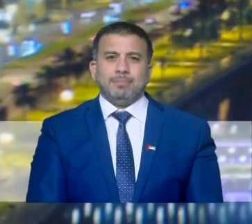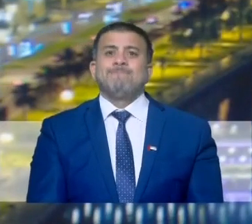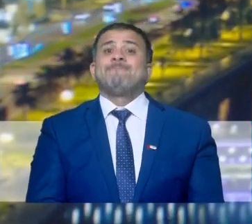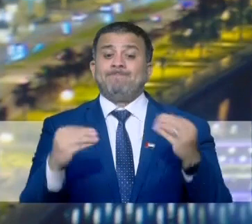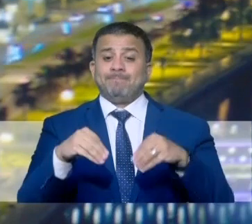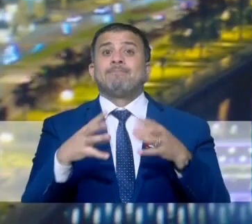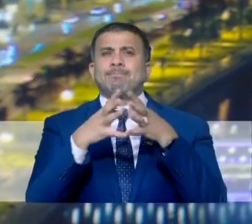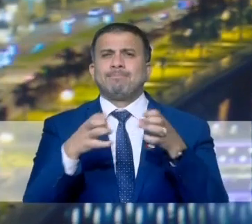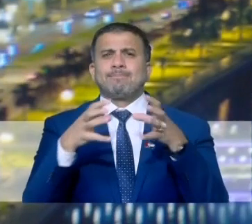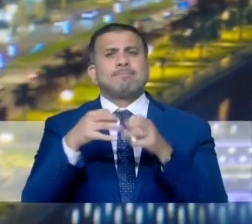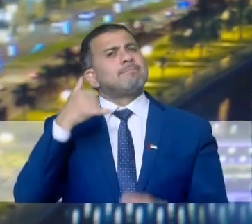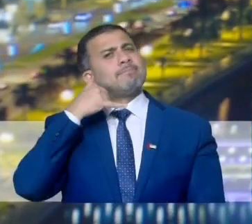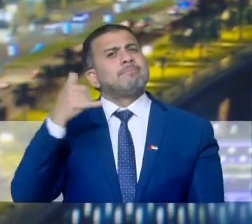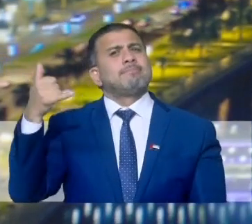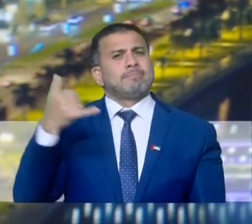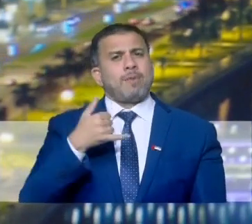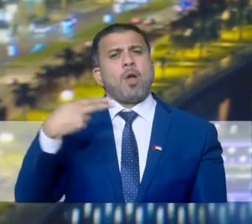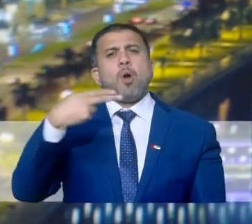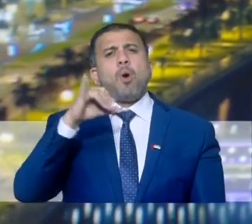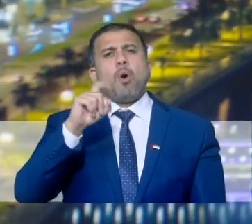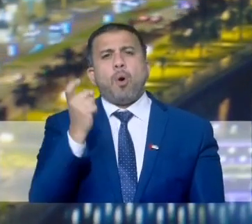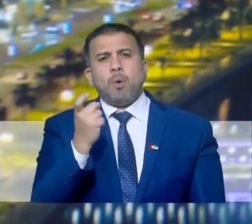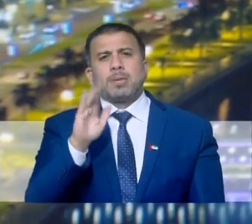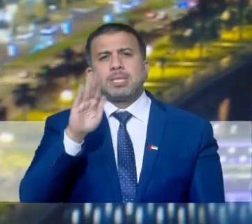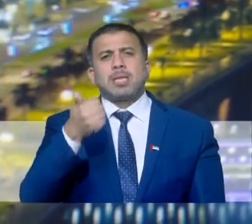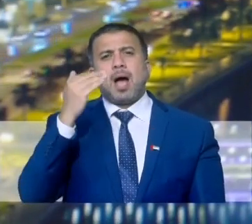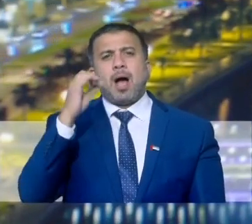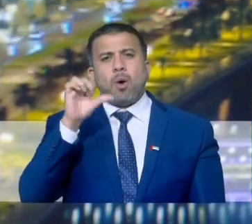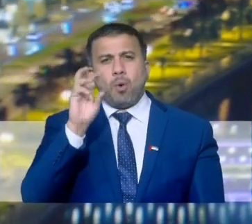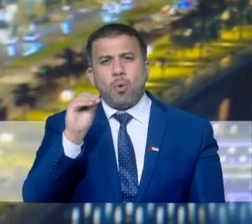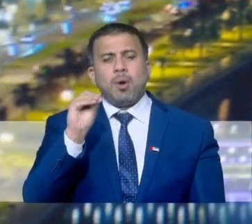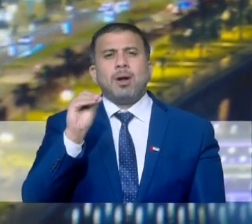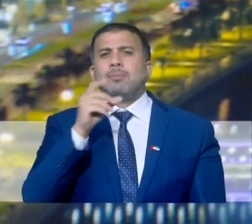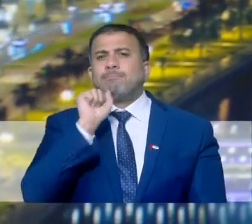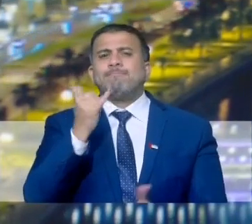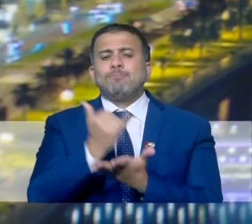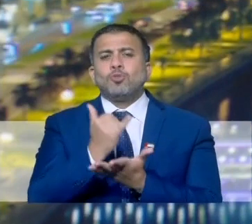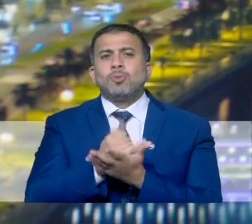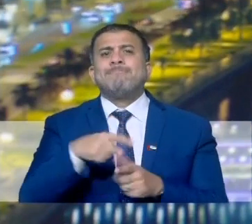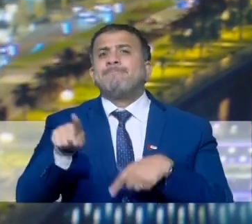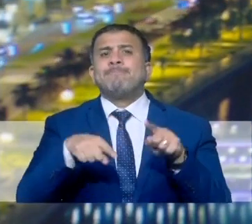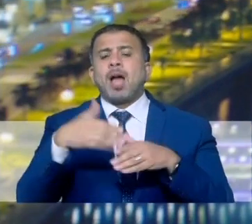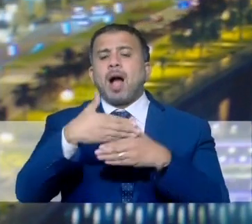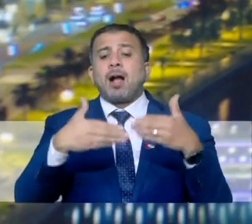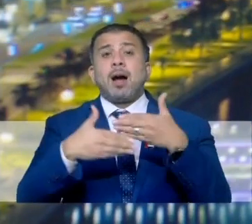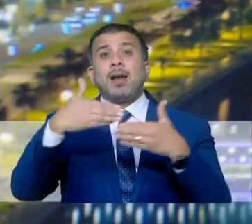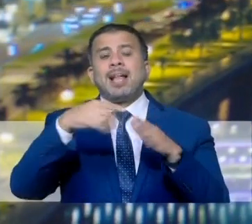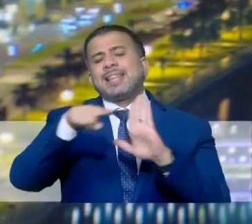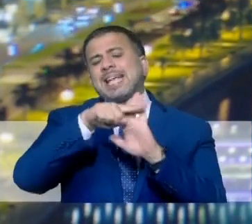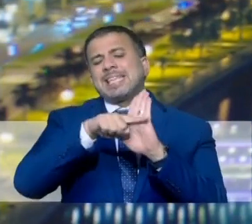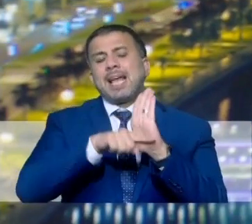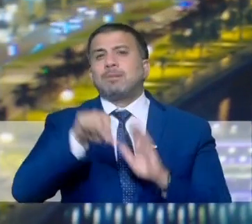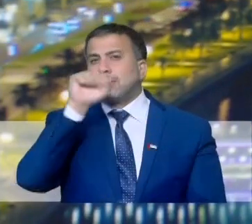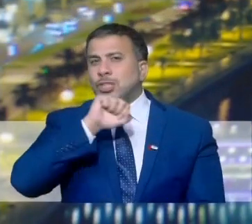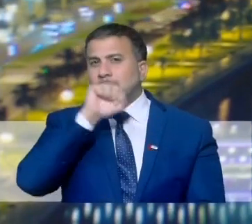وللمزيد من التفاصيل ينضم إلينا عبر الهاتف عمر بن ساحو، نائب رئيس قسم التصرفات العقارية بدائرة التسجيل العقاري